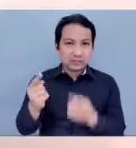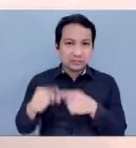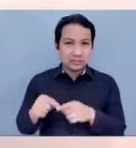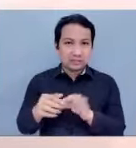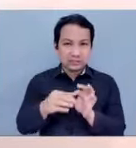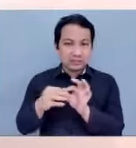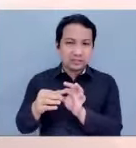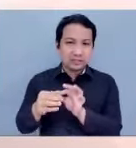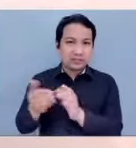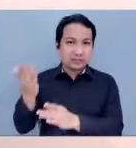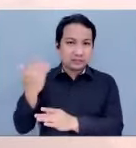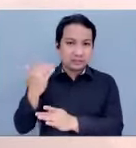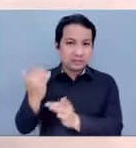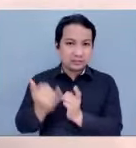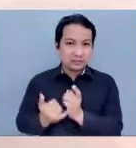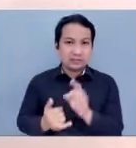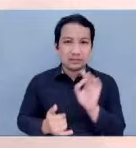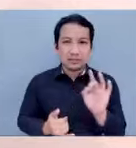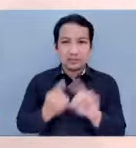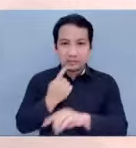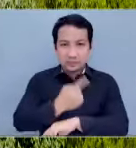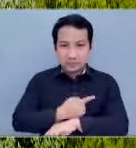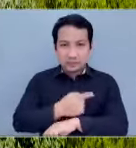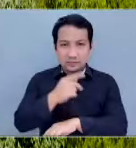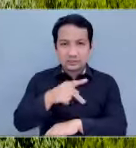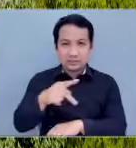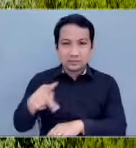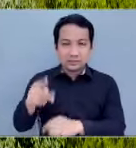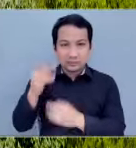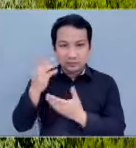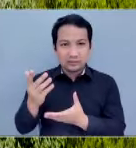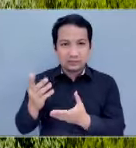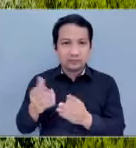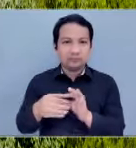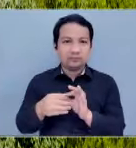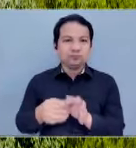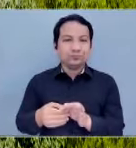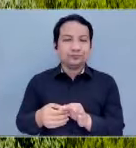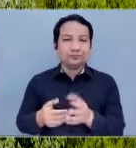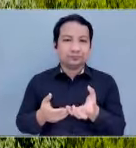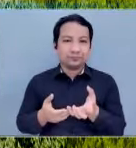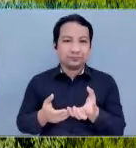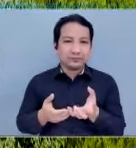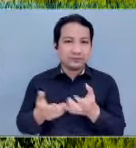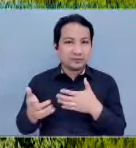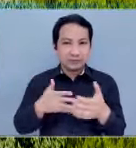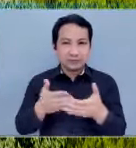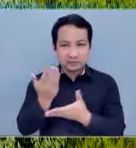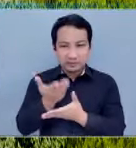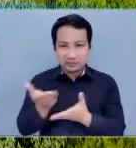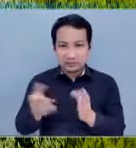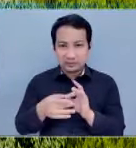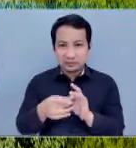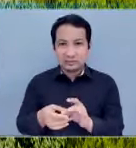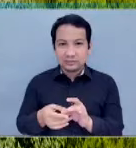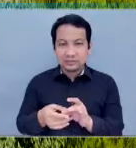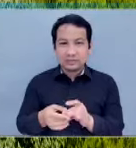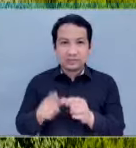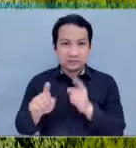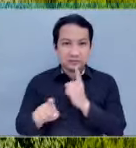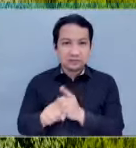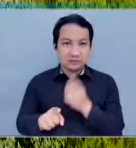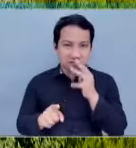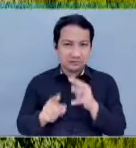last 8 days ng Pira-Pirasong Paraiso. So, yeah, I don't want to spoil anything, but they should definitely watch it.